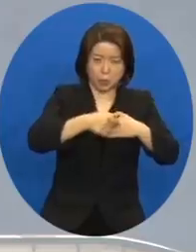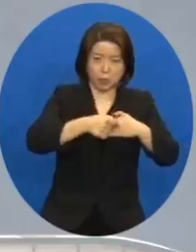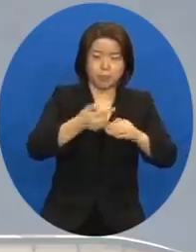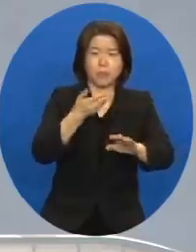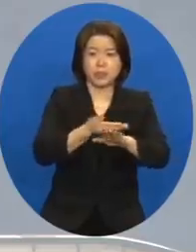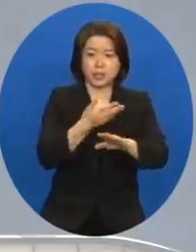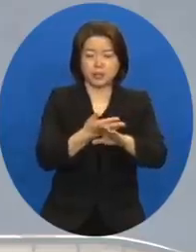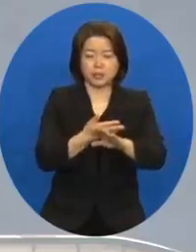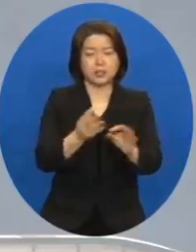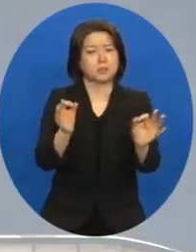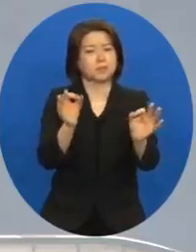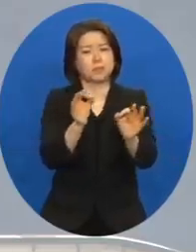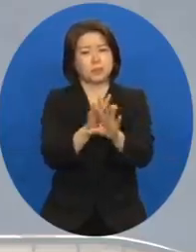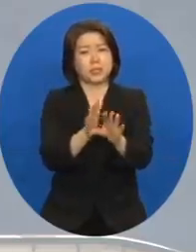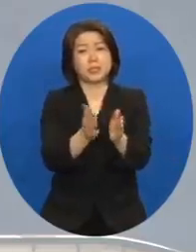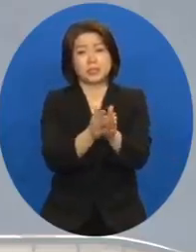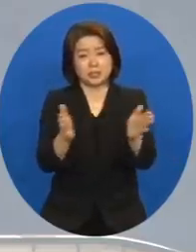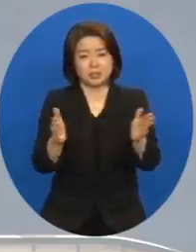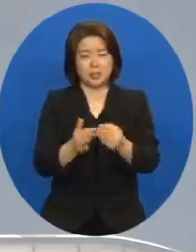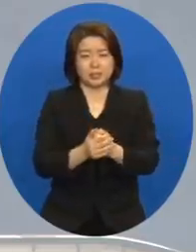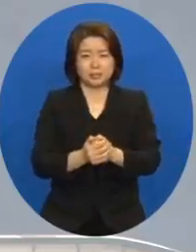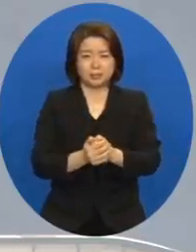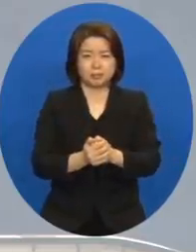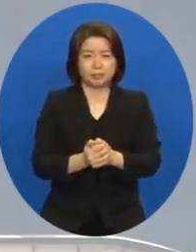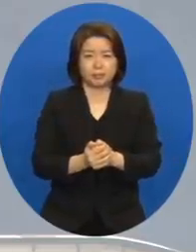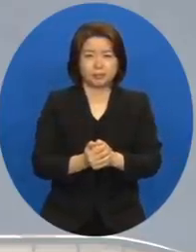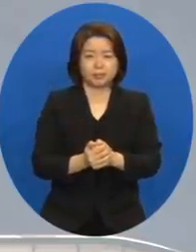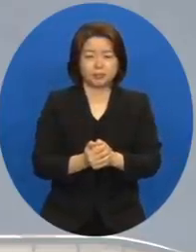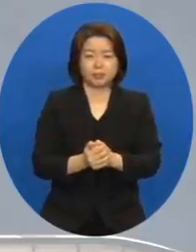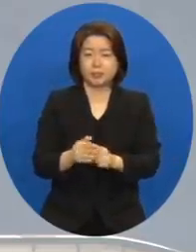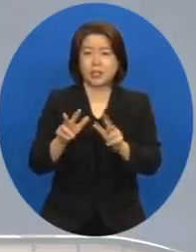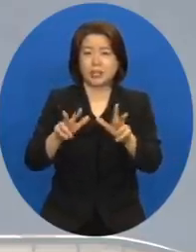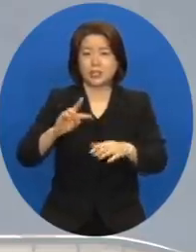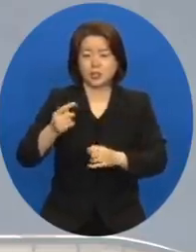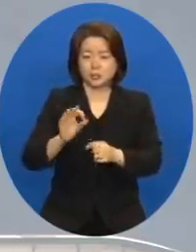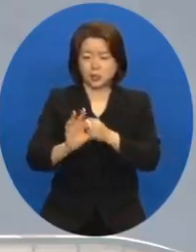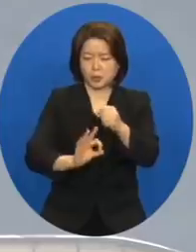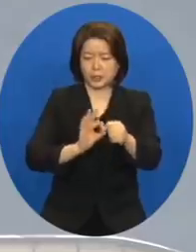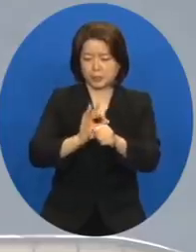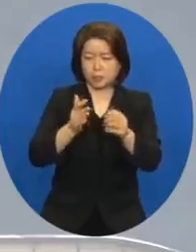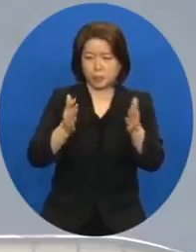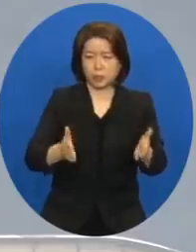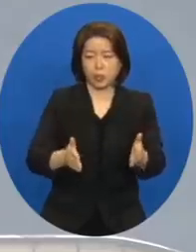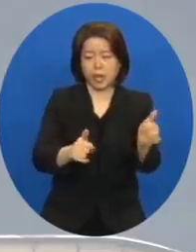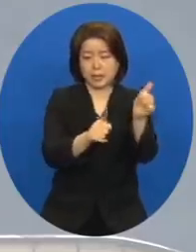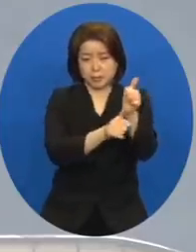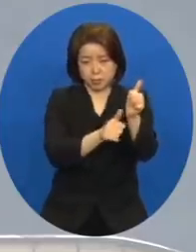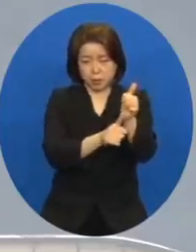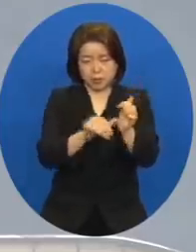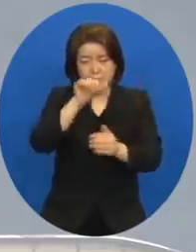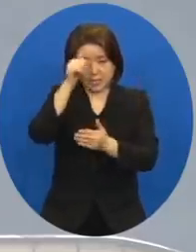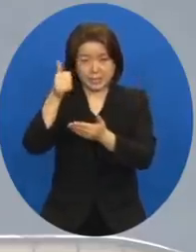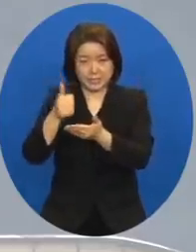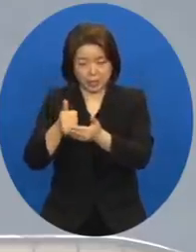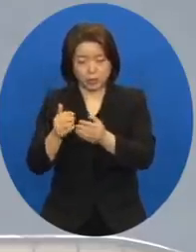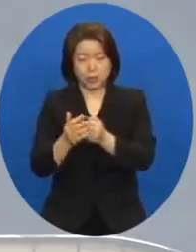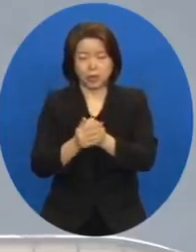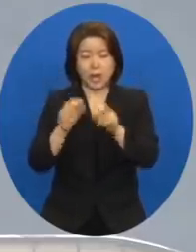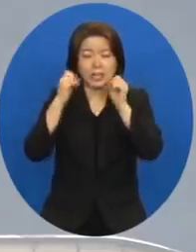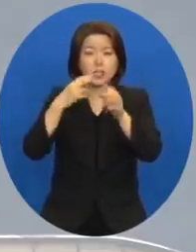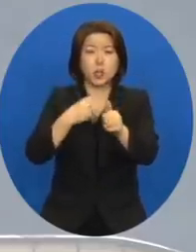없어 지 기자 지금도 10년째 우리부 목사님과 장로님 들과 또